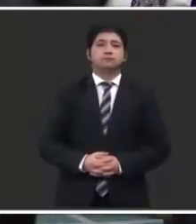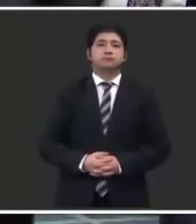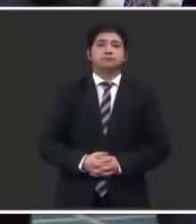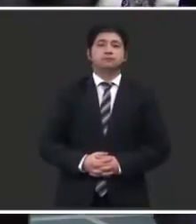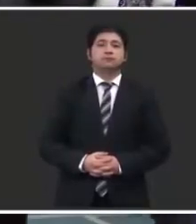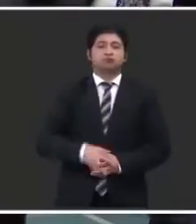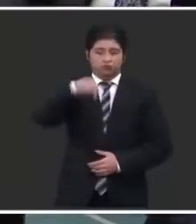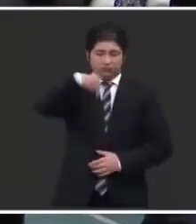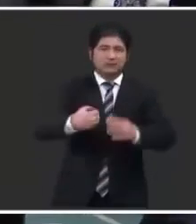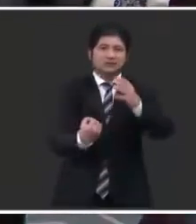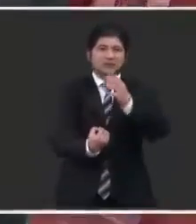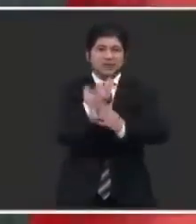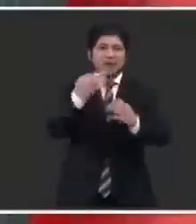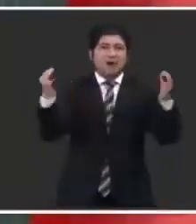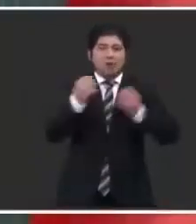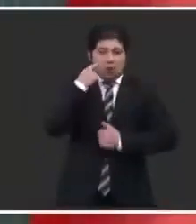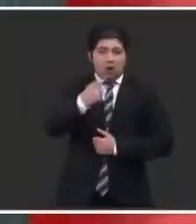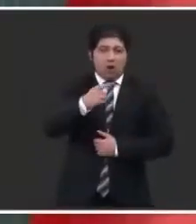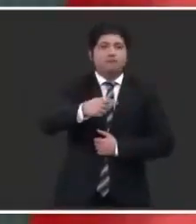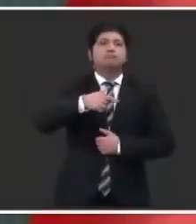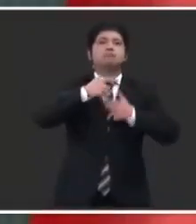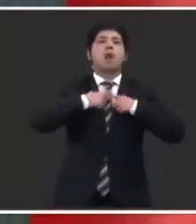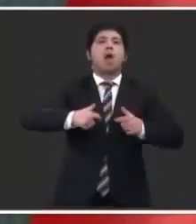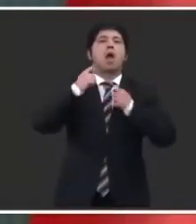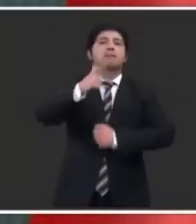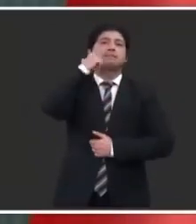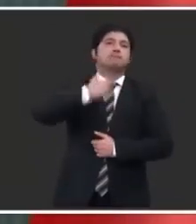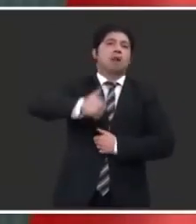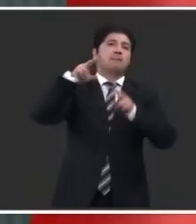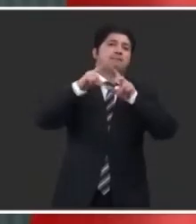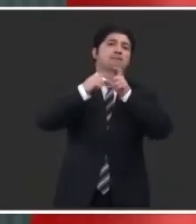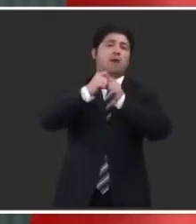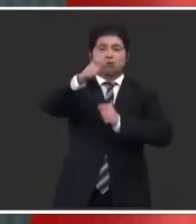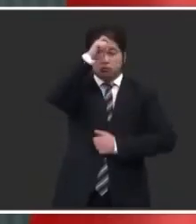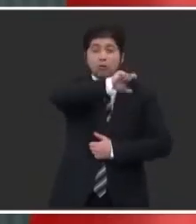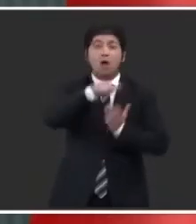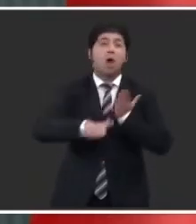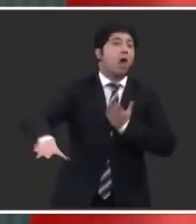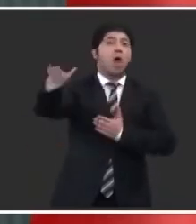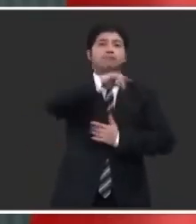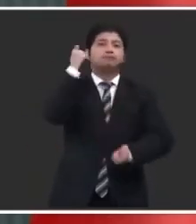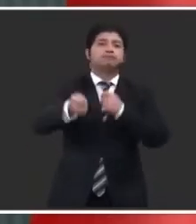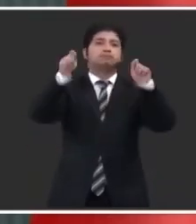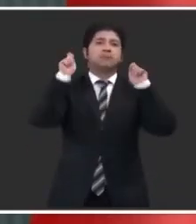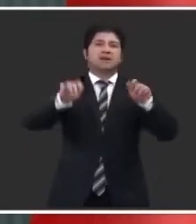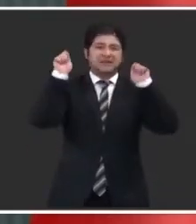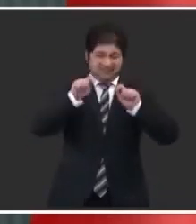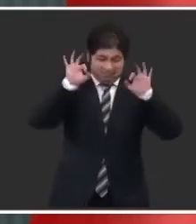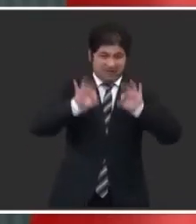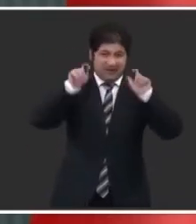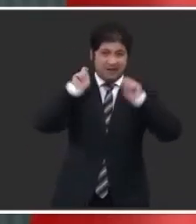Bu sabah da milli eğitim bakanlığımız tarafından ülkemizin dört bir yanında hayata geçirilen